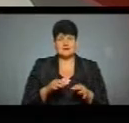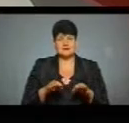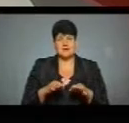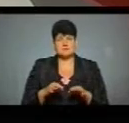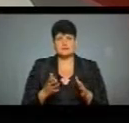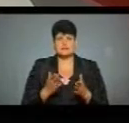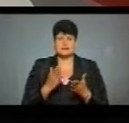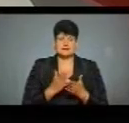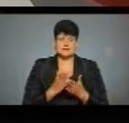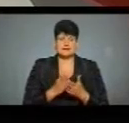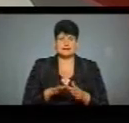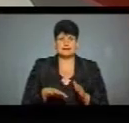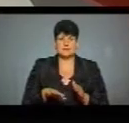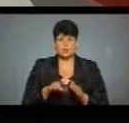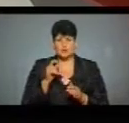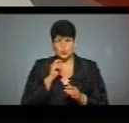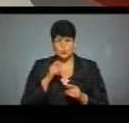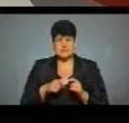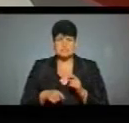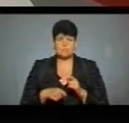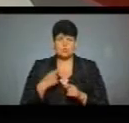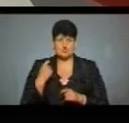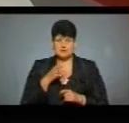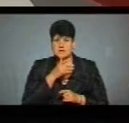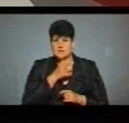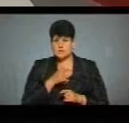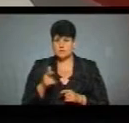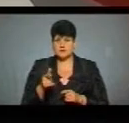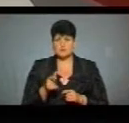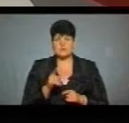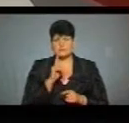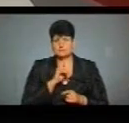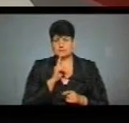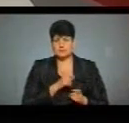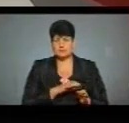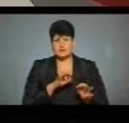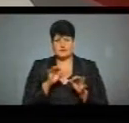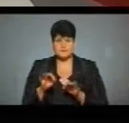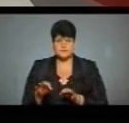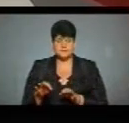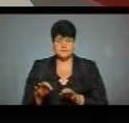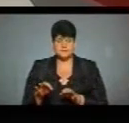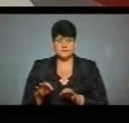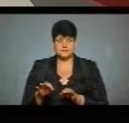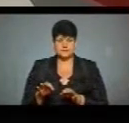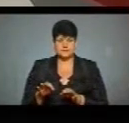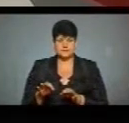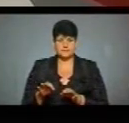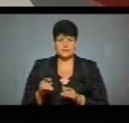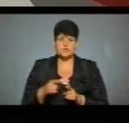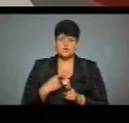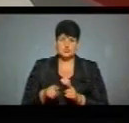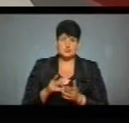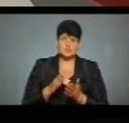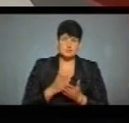які перебувають на території України з порушенням строків транзитних перевезень чи тимчасового везення, чи